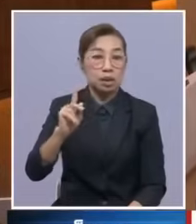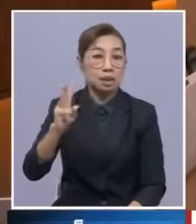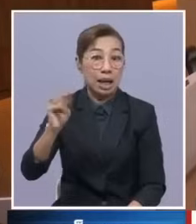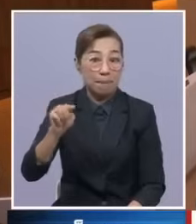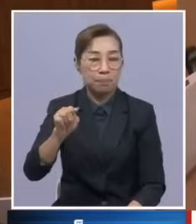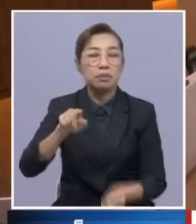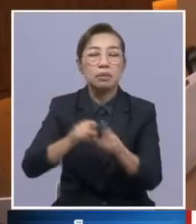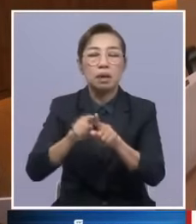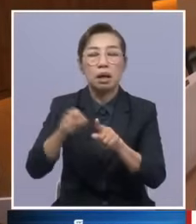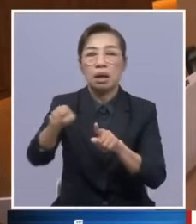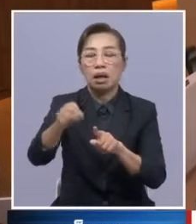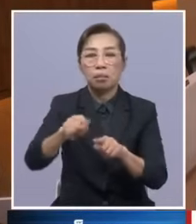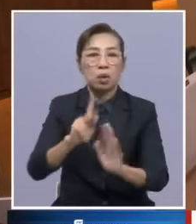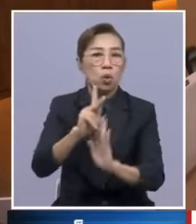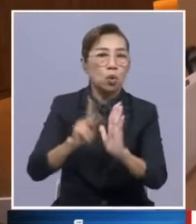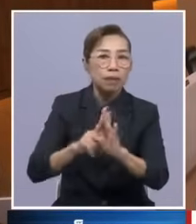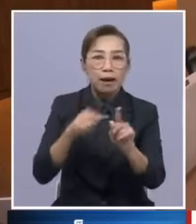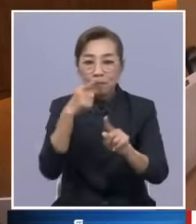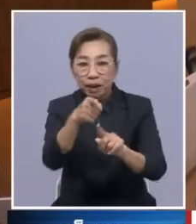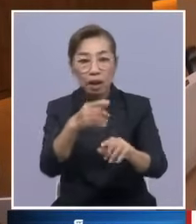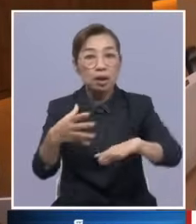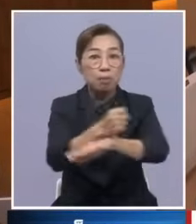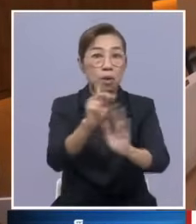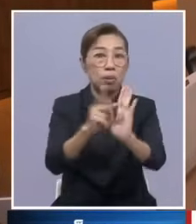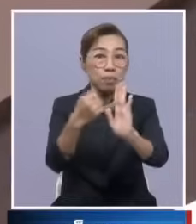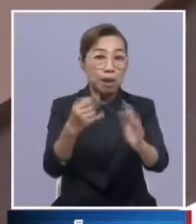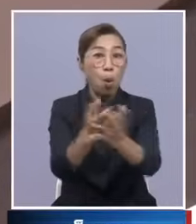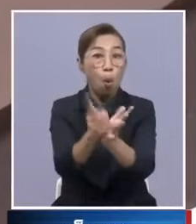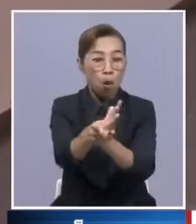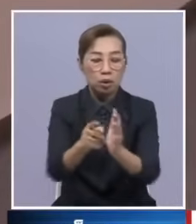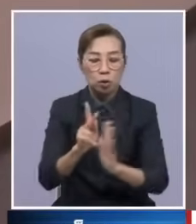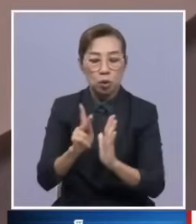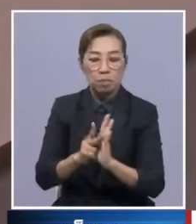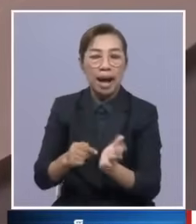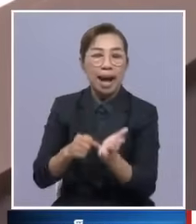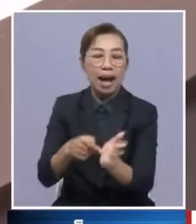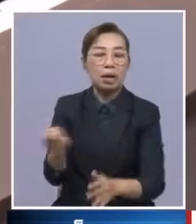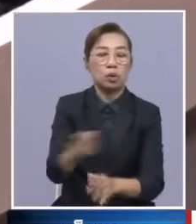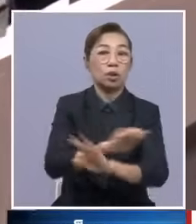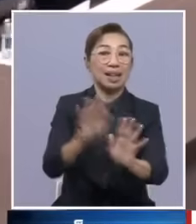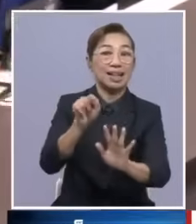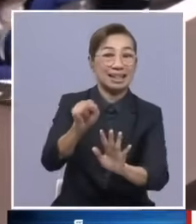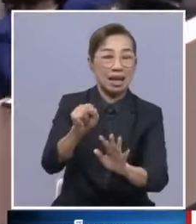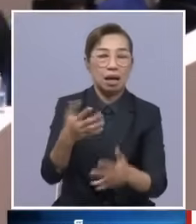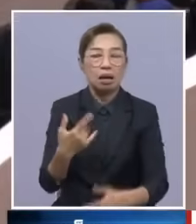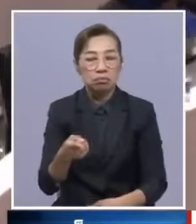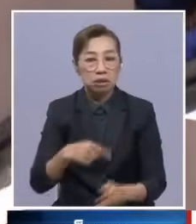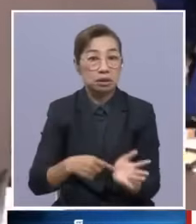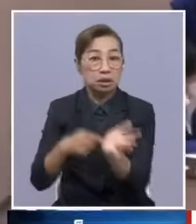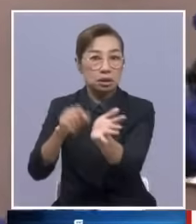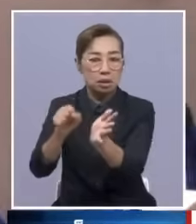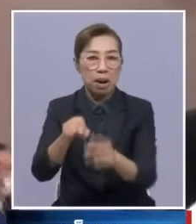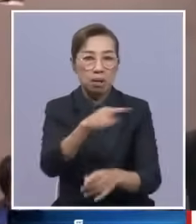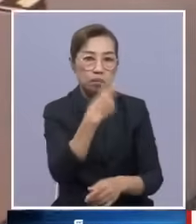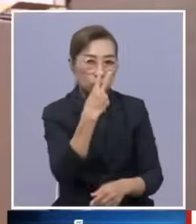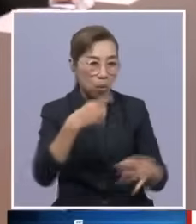แต่เป็นร่างเดียวคือของพรรคก้าวไกลเสนอต่อประธานสภาไปเมื่อเดือนตุลาคมต้องจับตาศึกชิงมวลชนนอกขั้วนะฮะทั้งก้าว